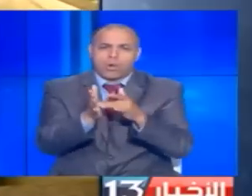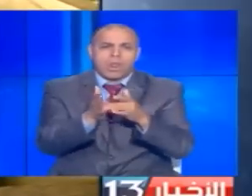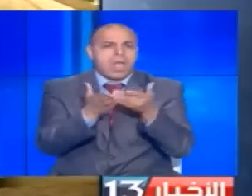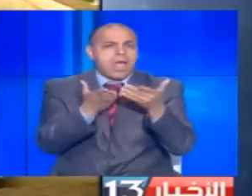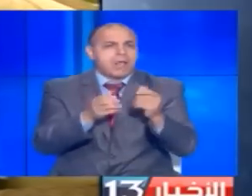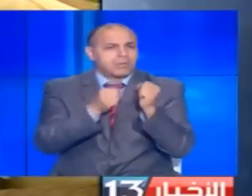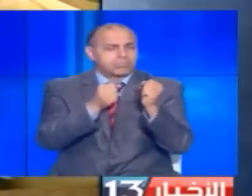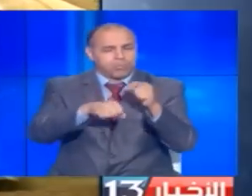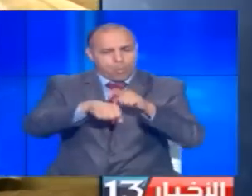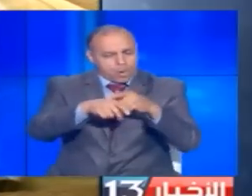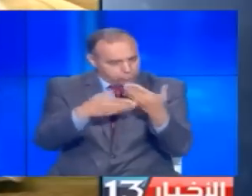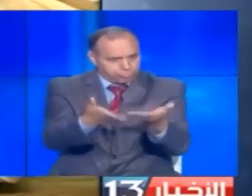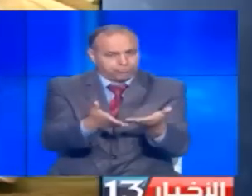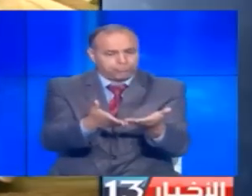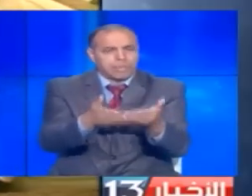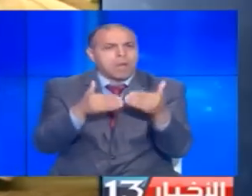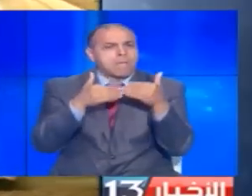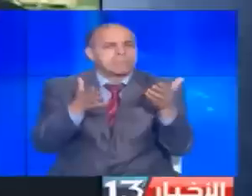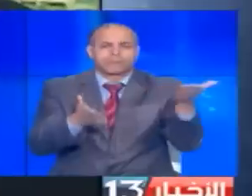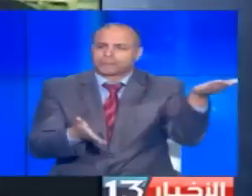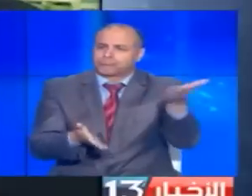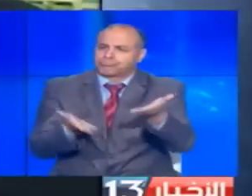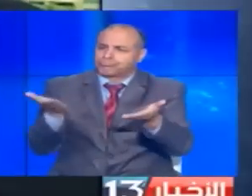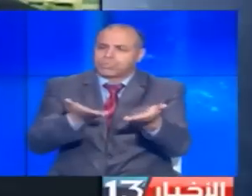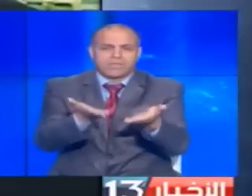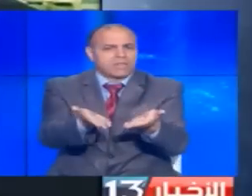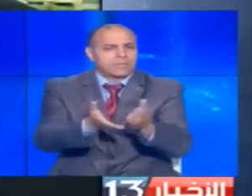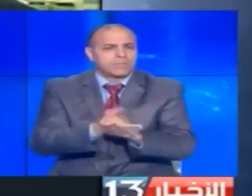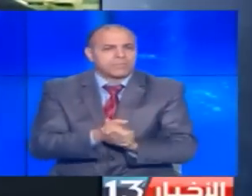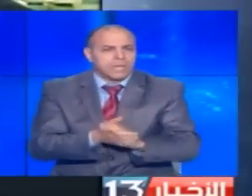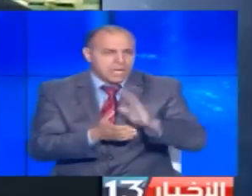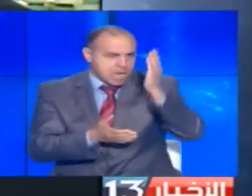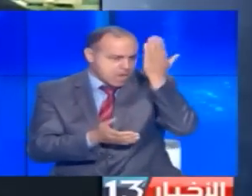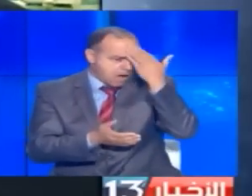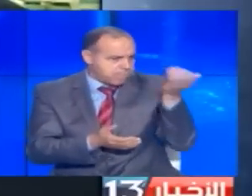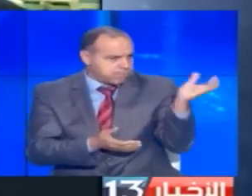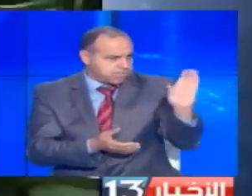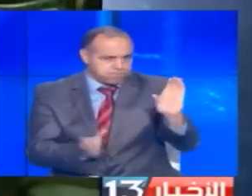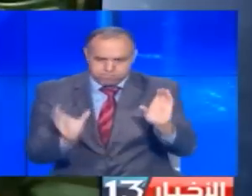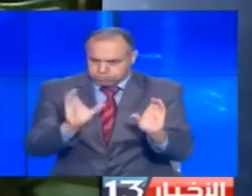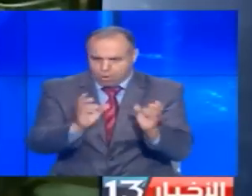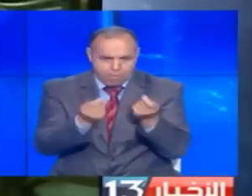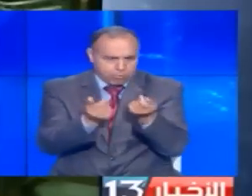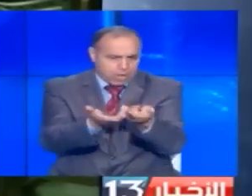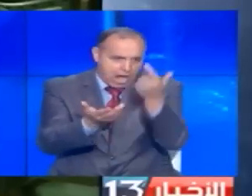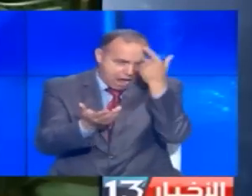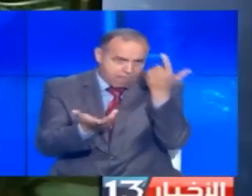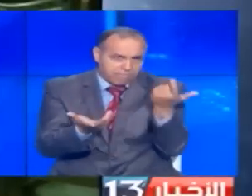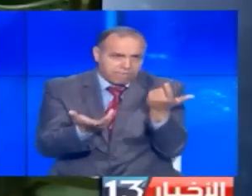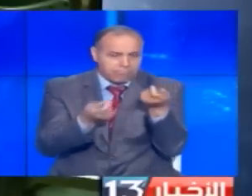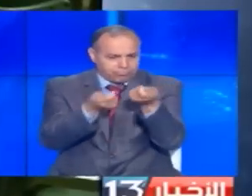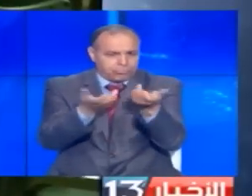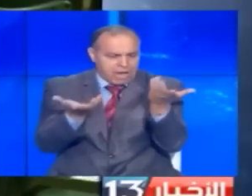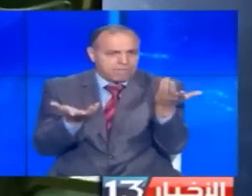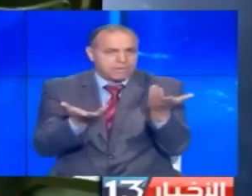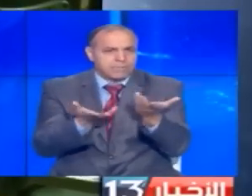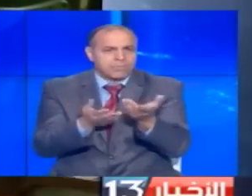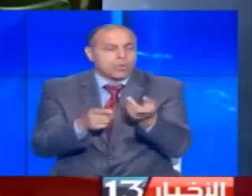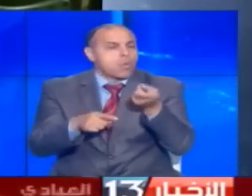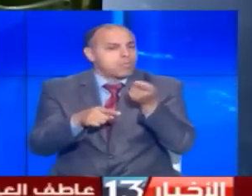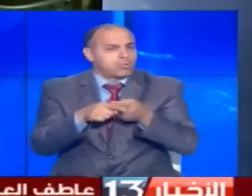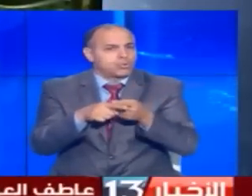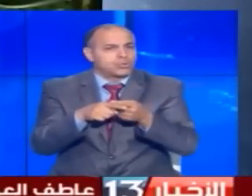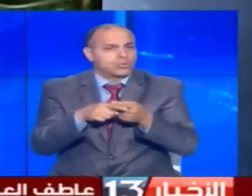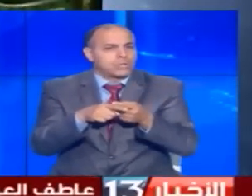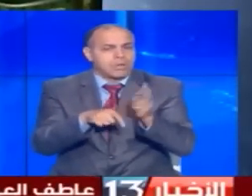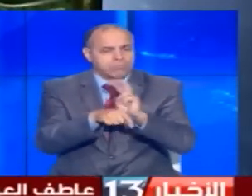الجهد والوقت ومفسحا مجال المبادرة. نعرفوهم بالتمويلات اللي نجموا نخدموهم كمؤسسة تاع تمويل،